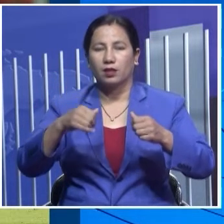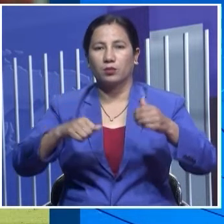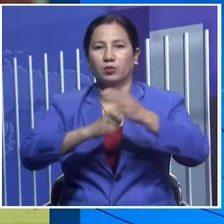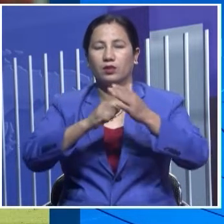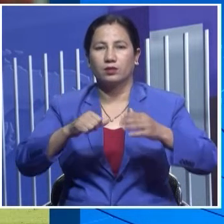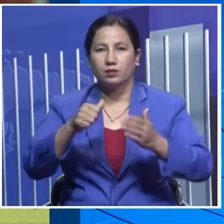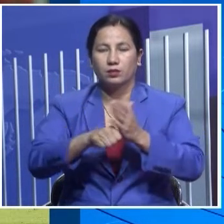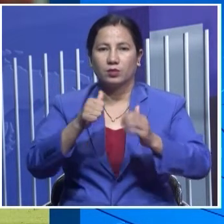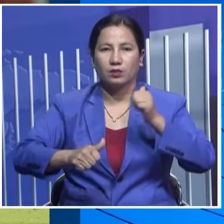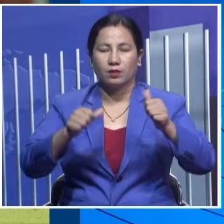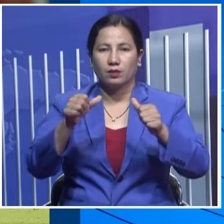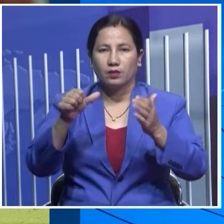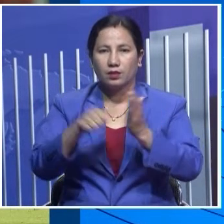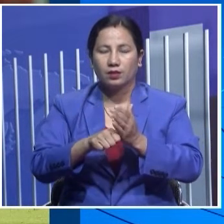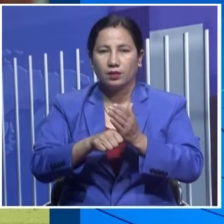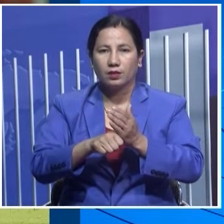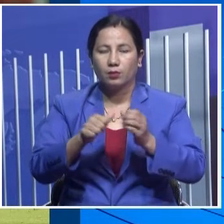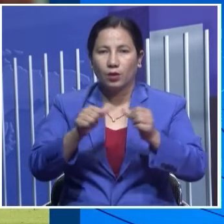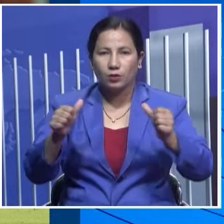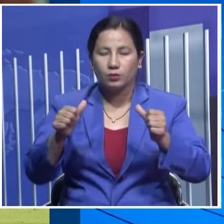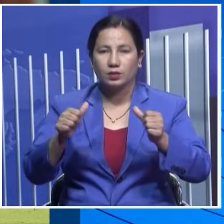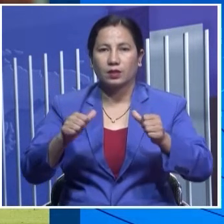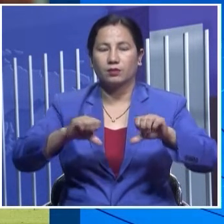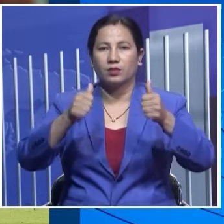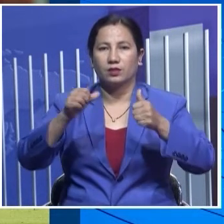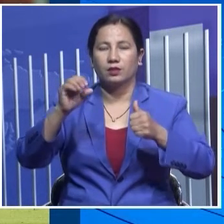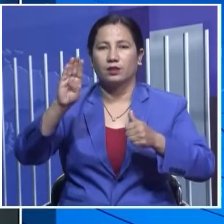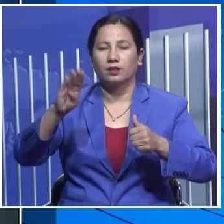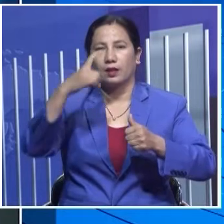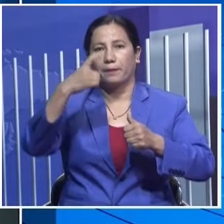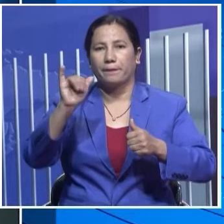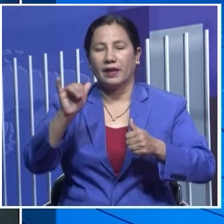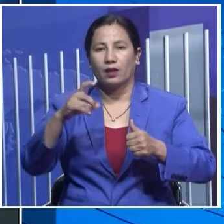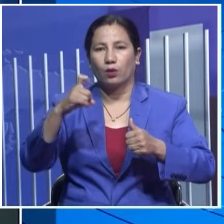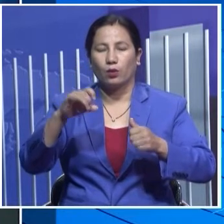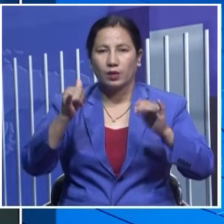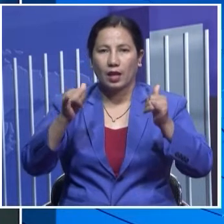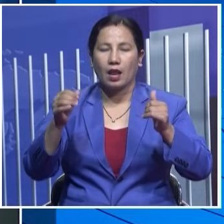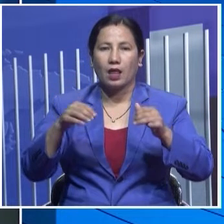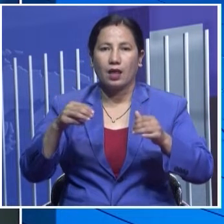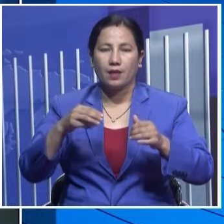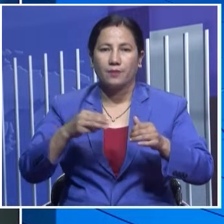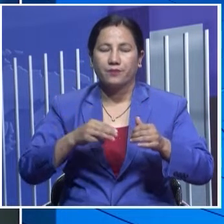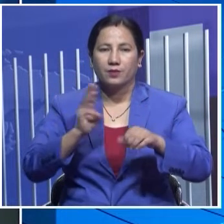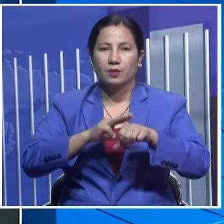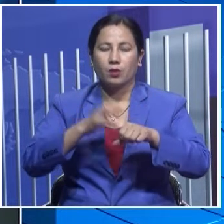प्रतियोगिताको नियम अनुसार राजस्थानले इलिमिनेटरको विजेता बेङ्गलोरसँग क्वालिफायर खेल्ने मौका पाएको हो।